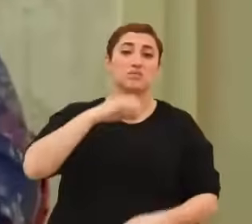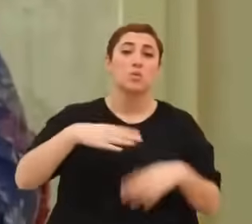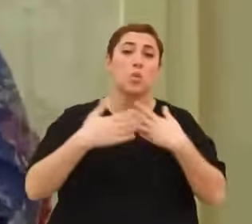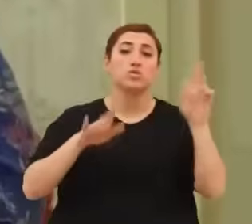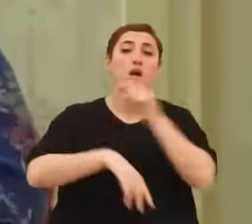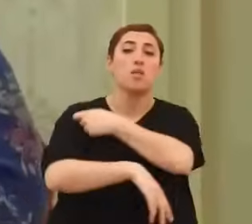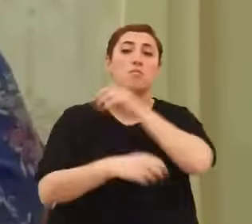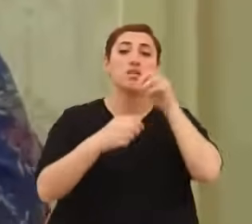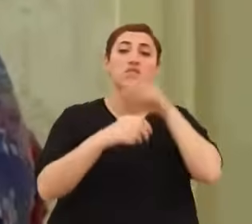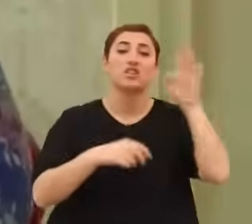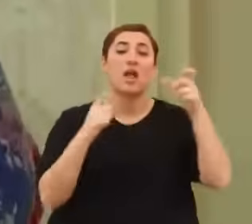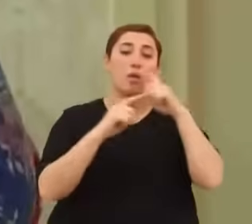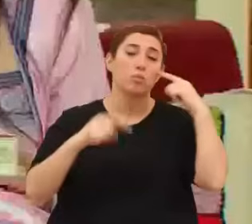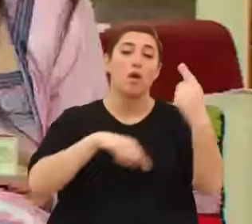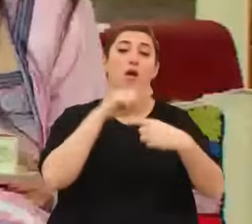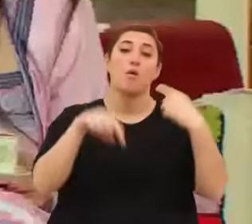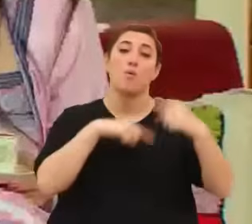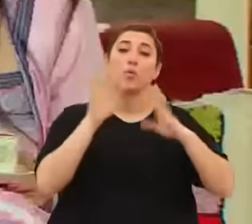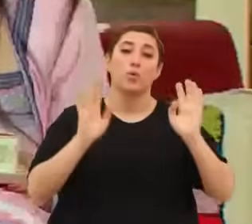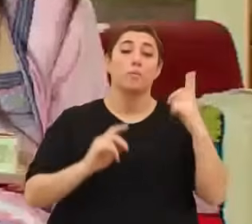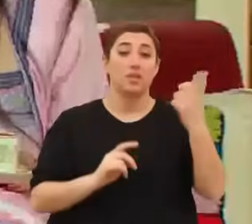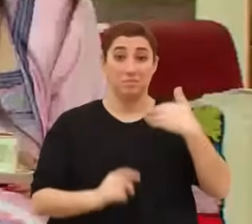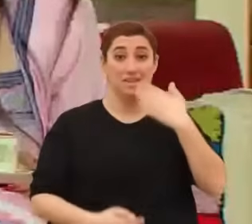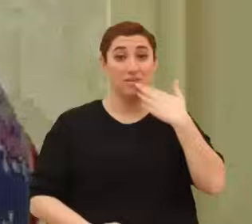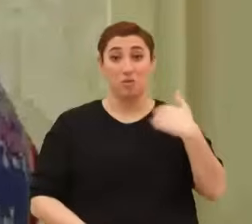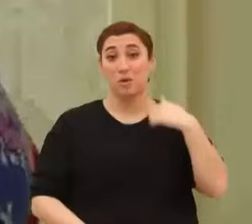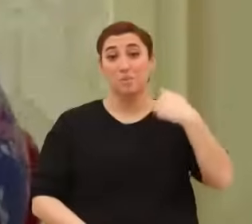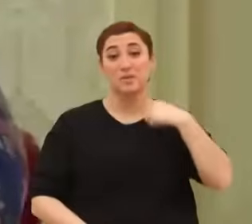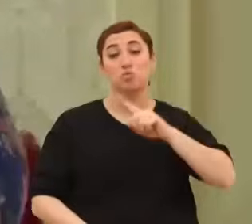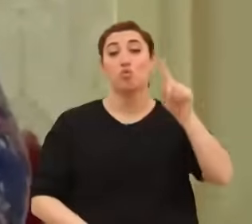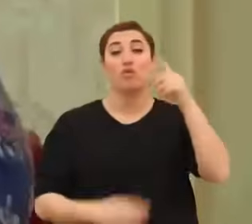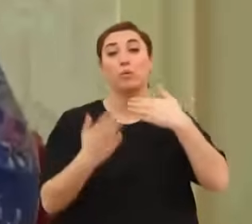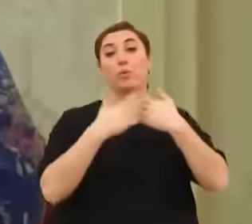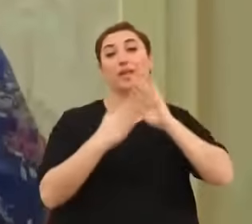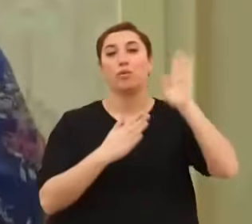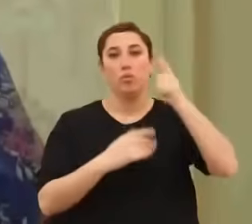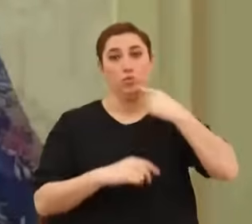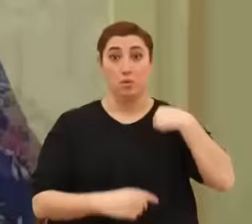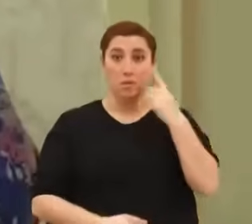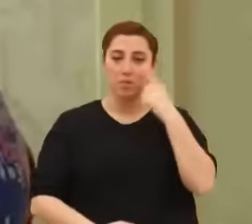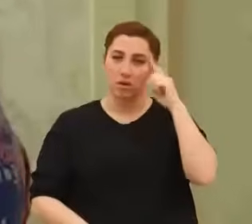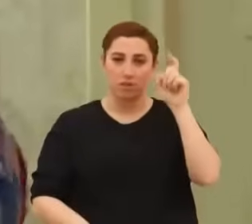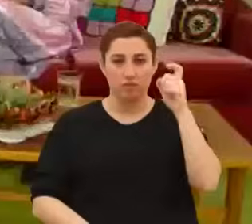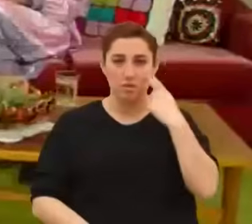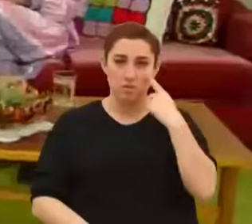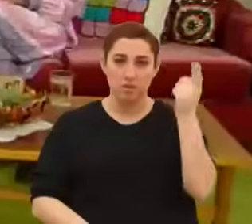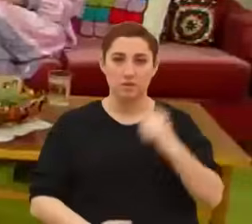koca Almanya'da Ergun arıyor. Bir de bize diyor ki biz Urfa'ya düğüne gidiyoruz. Bak bak bak, akıllara bak